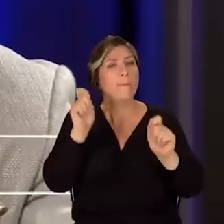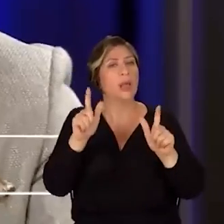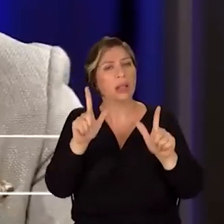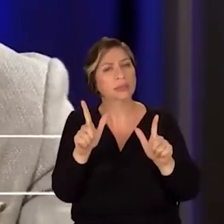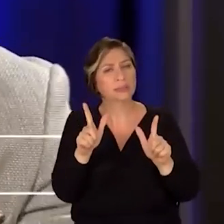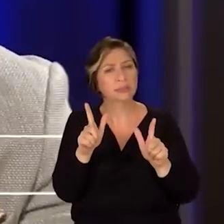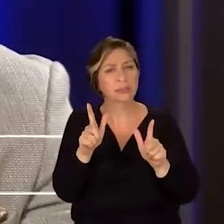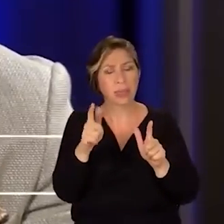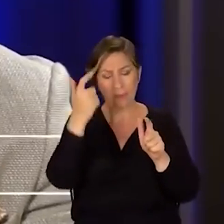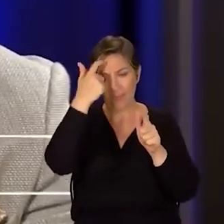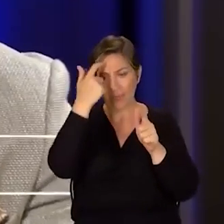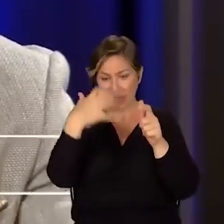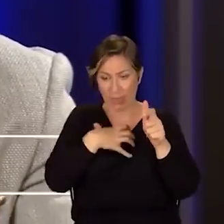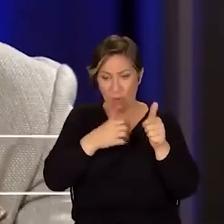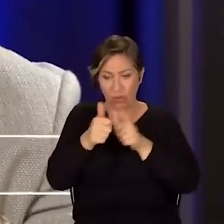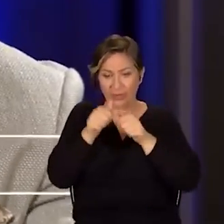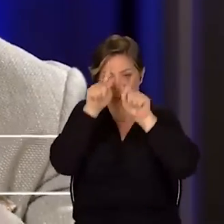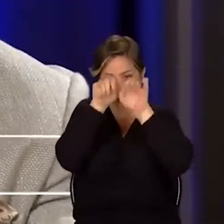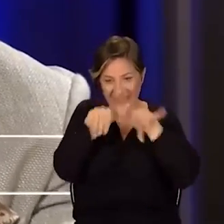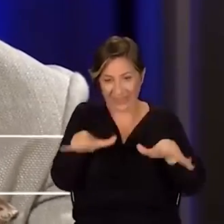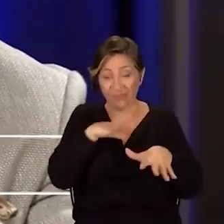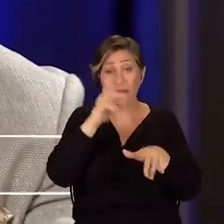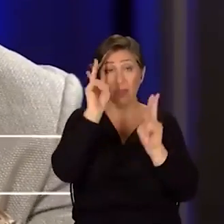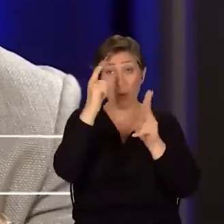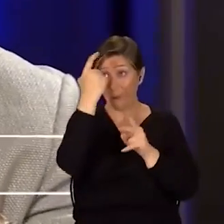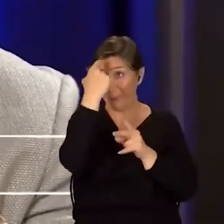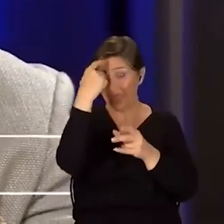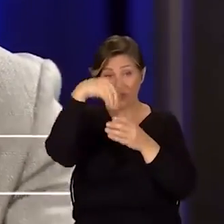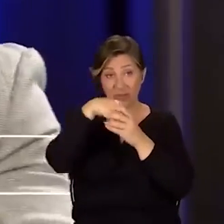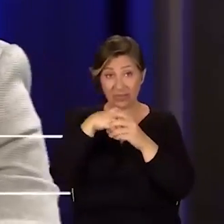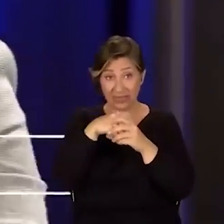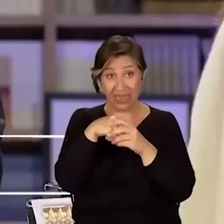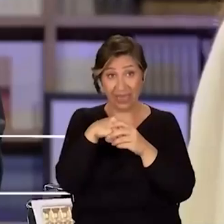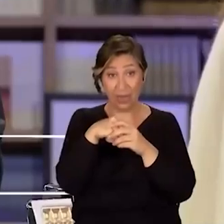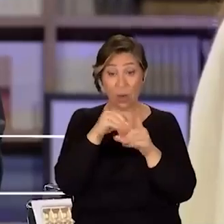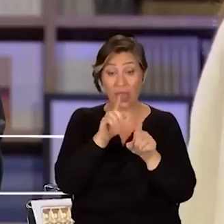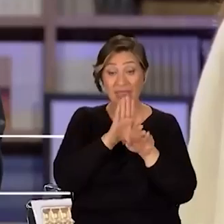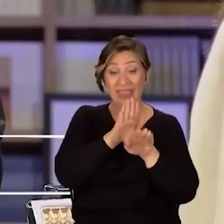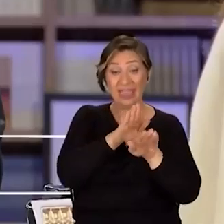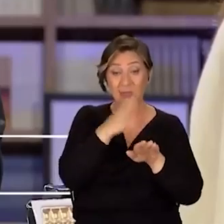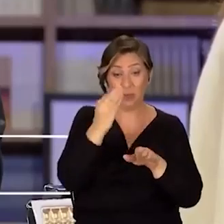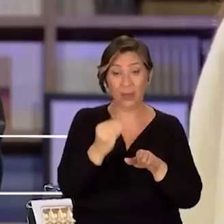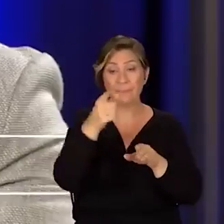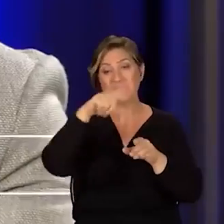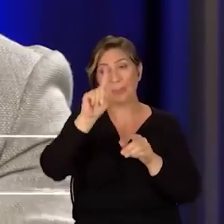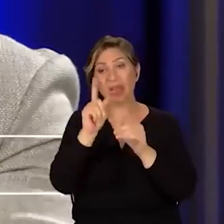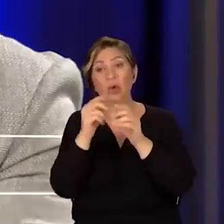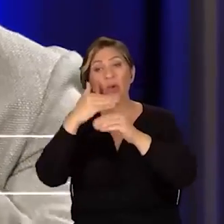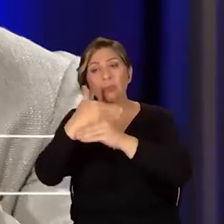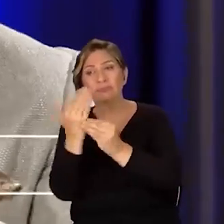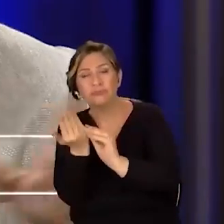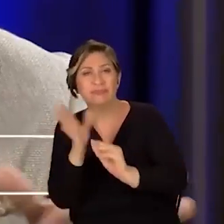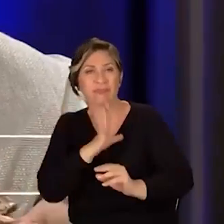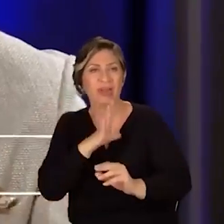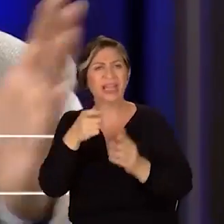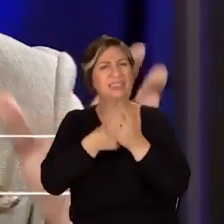çok sistem geliştirmiş. Normal beynin hücreleri yanında onları destekleyen glial hücreler dediğimiz ayrı bir